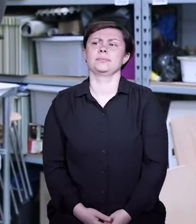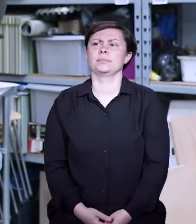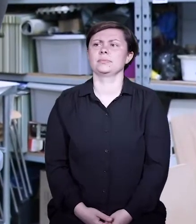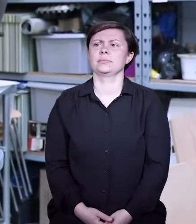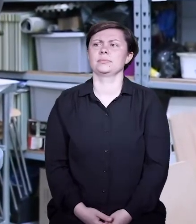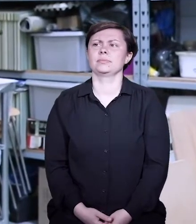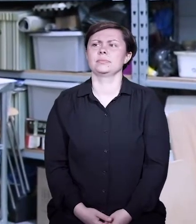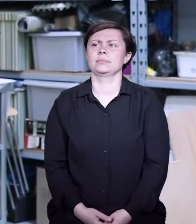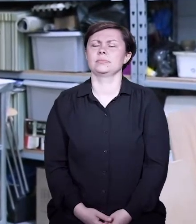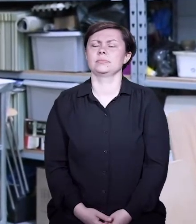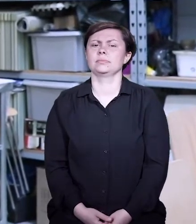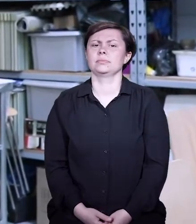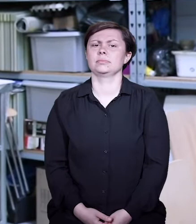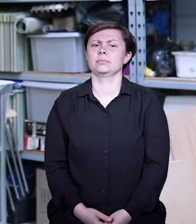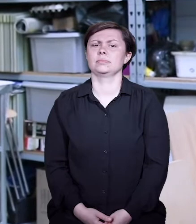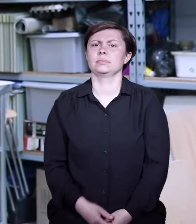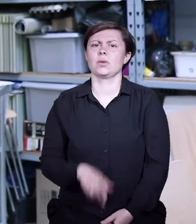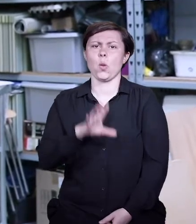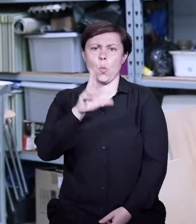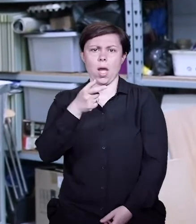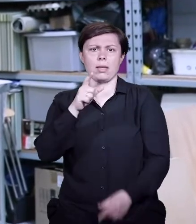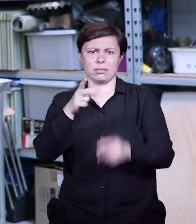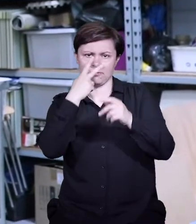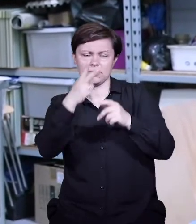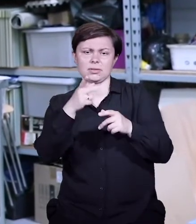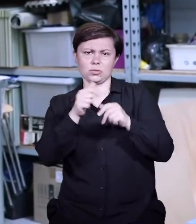ślad, który spróbuję